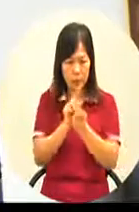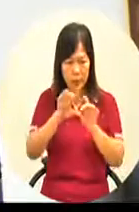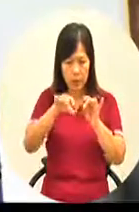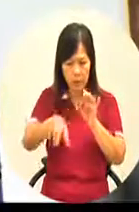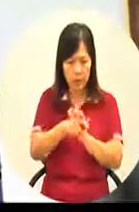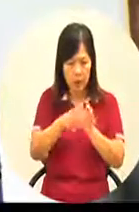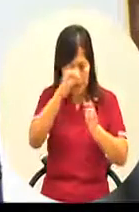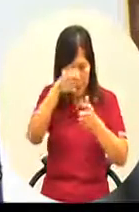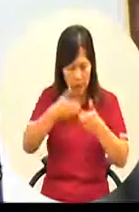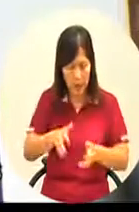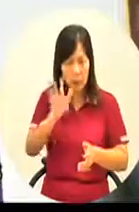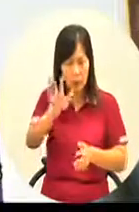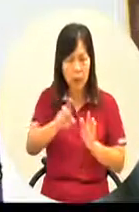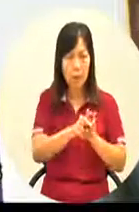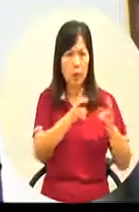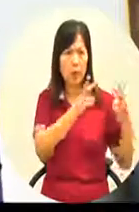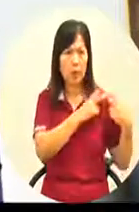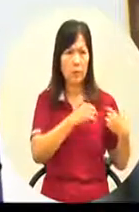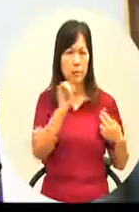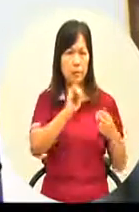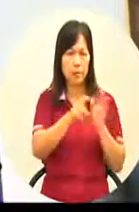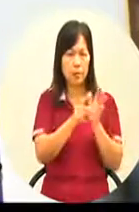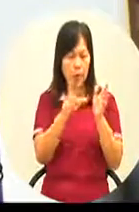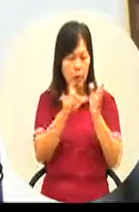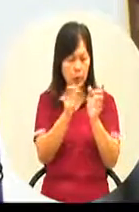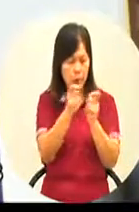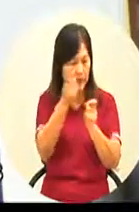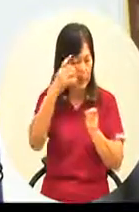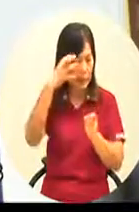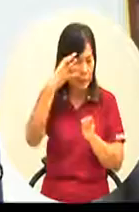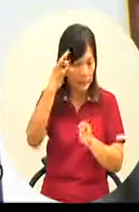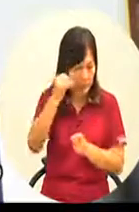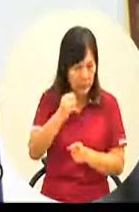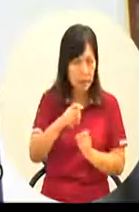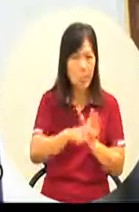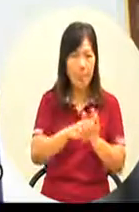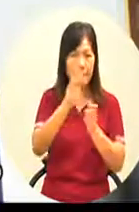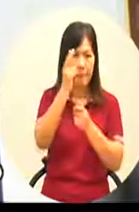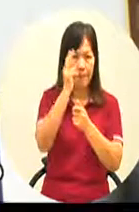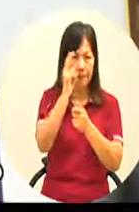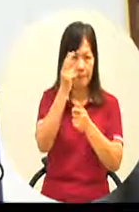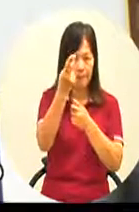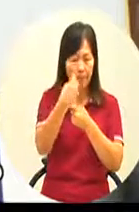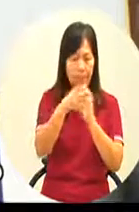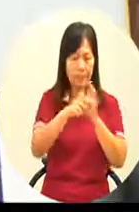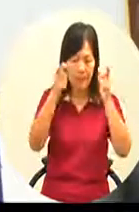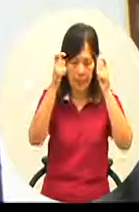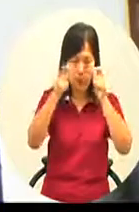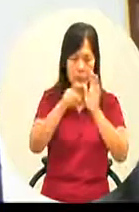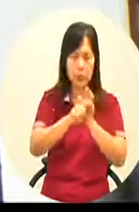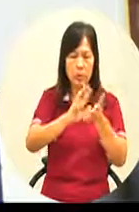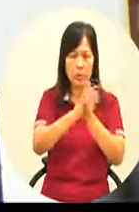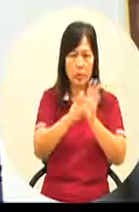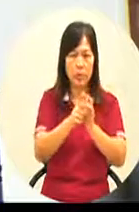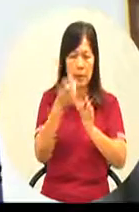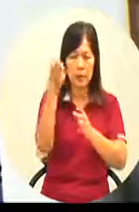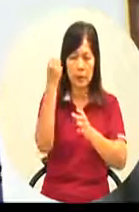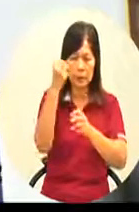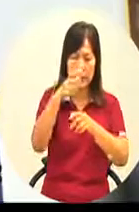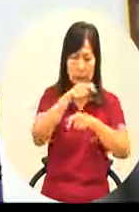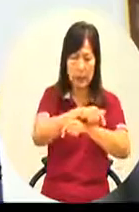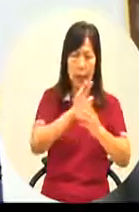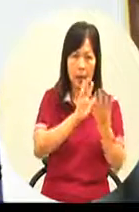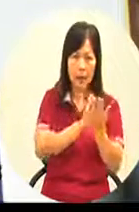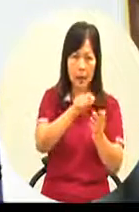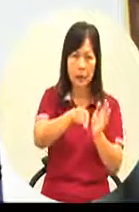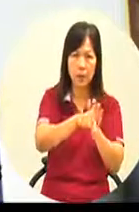总统哈，首先这最近几天哈指示哈选定我们高雄为我们